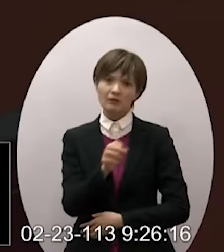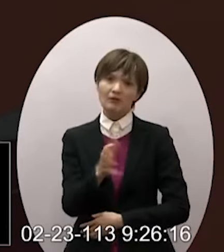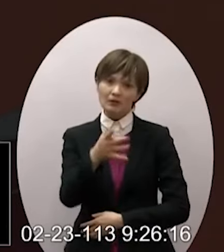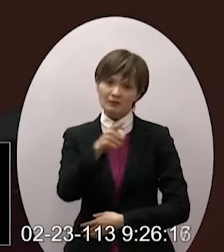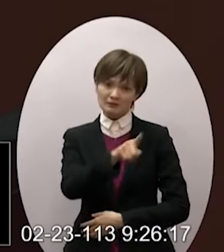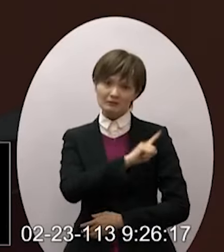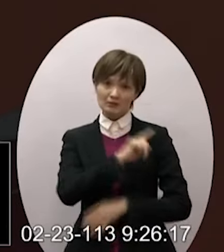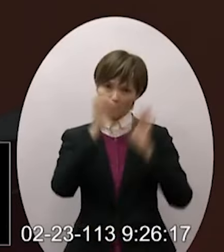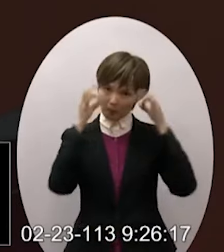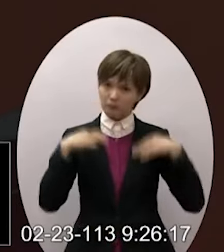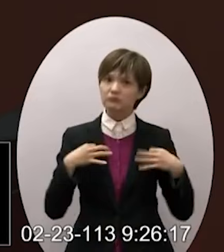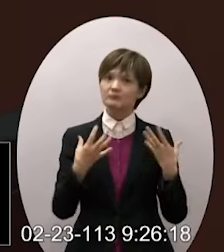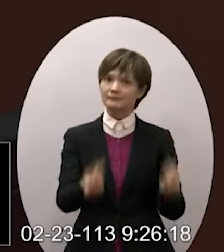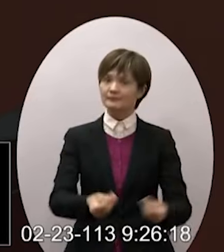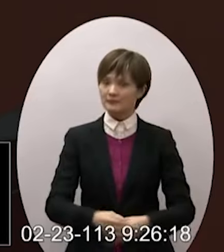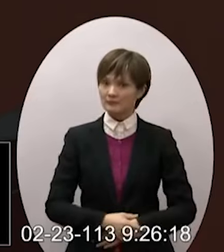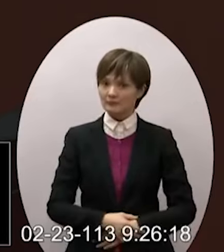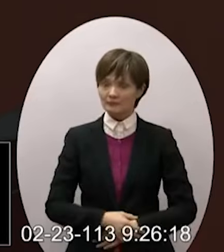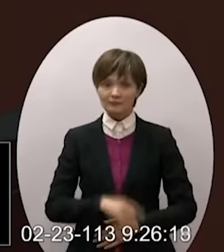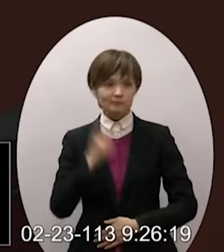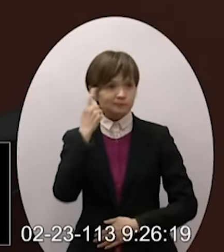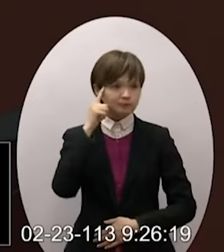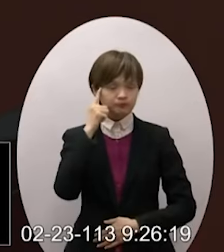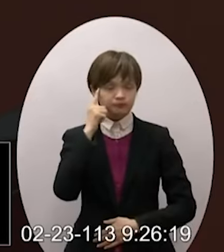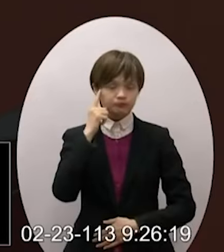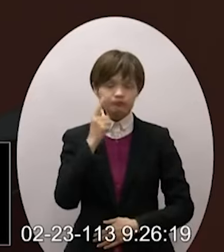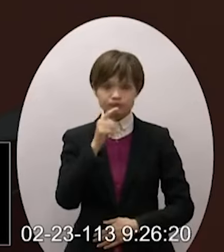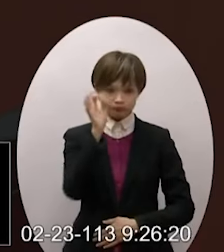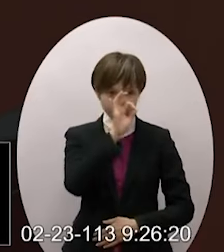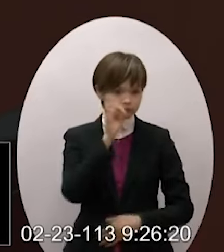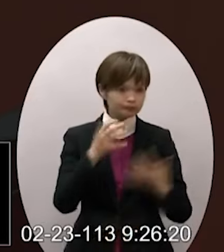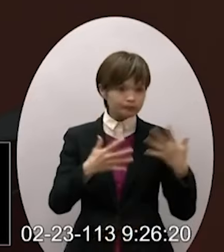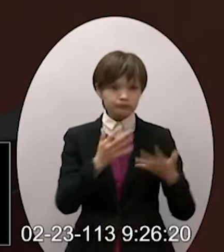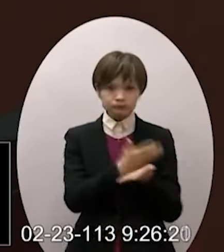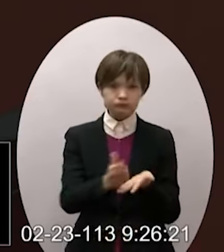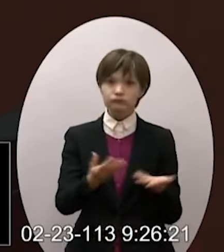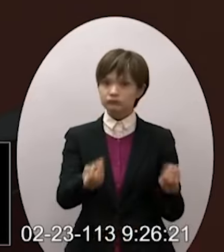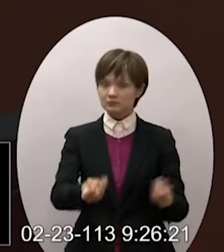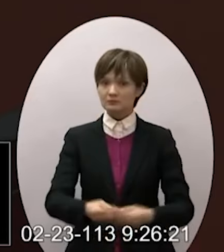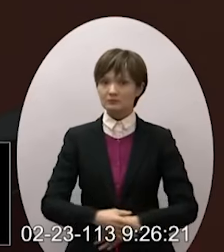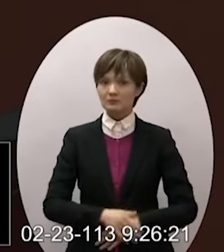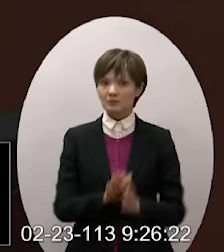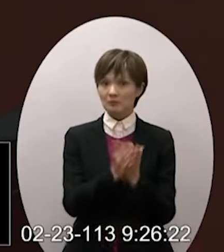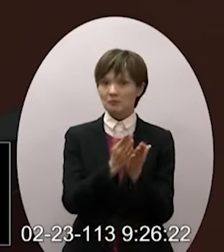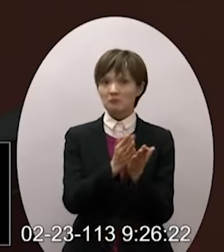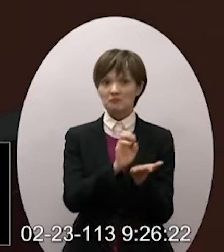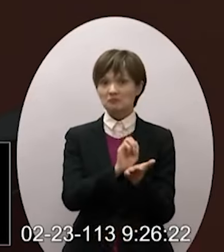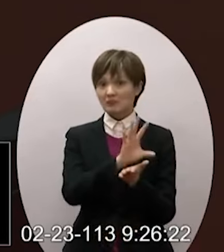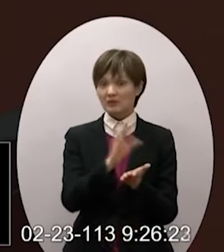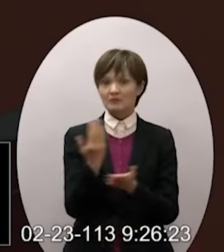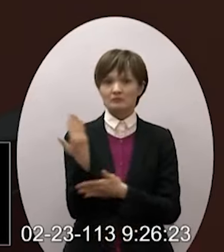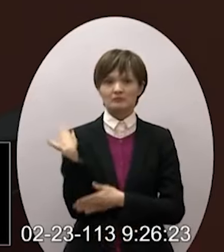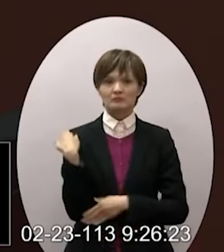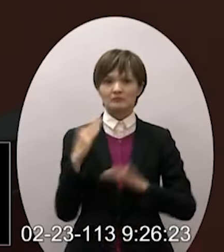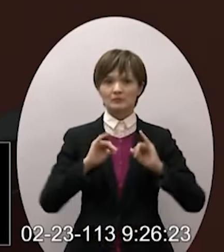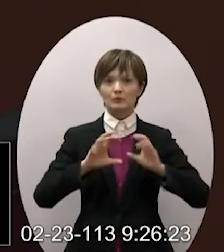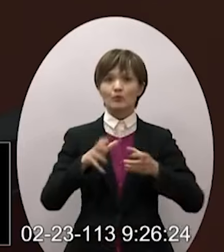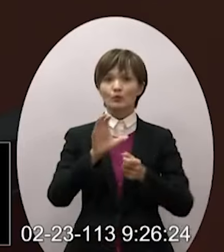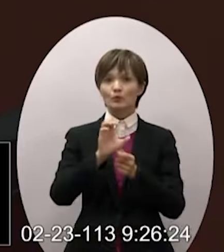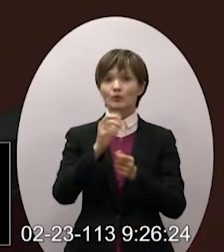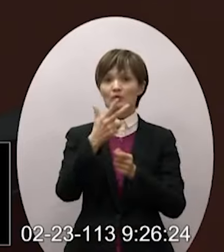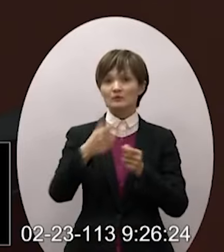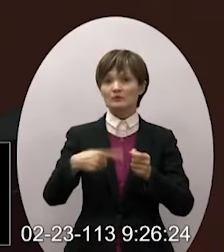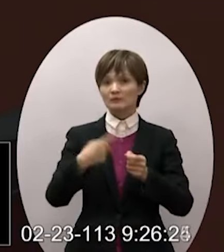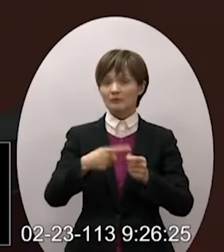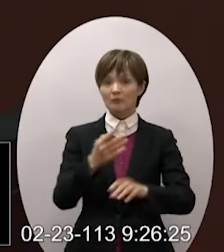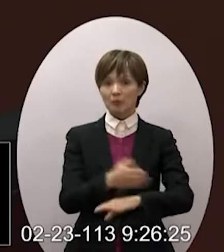感，所以不会找问题解决问题。这整份报告啊，它从民国97年开始讲